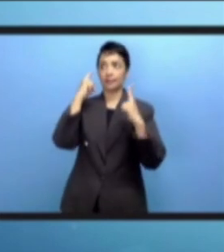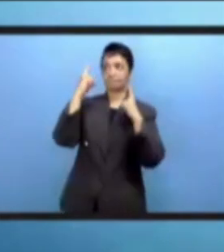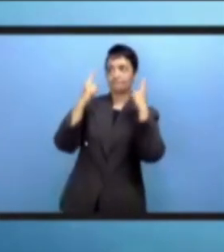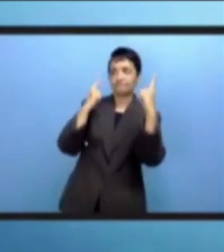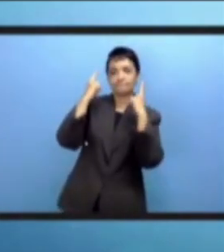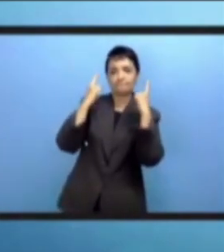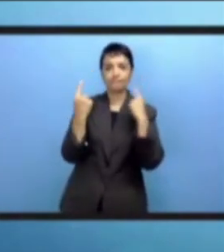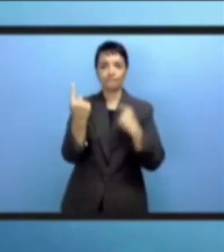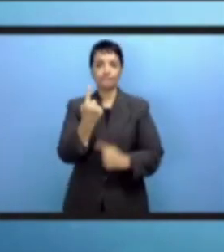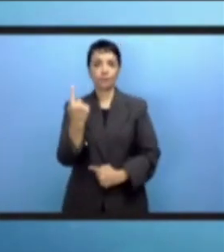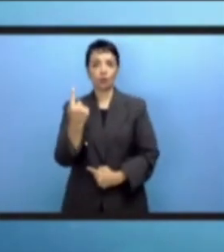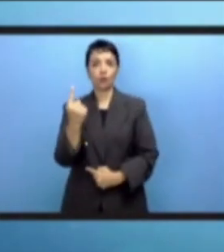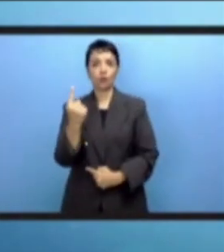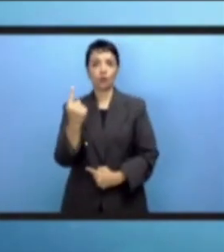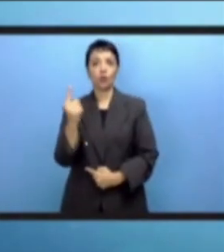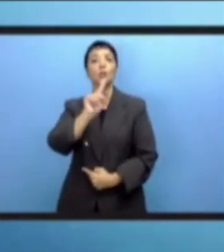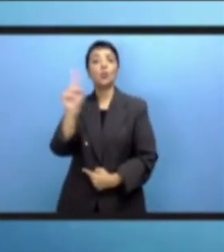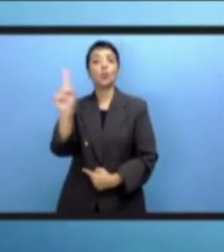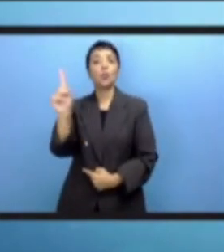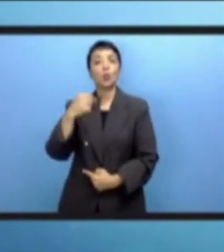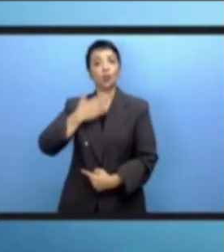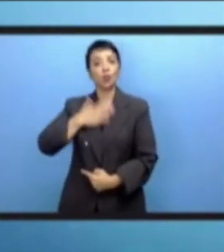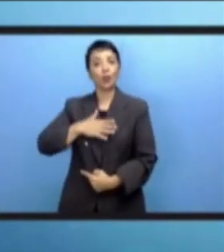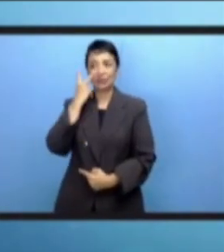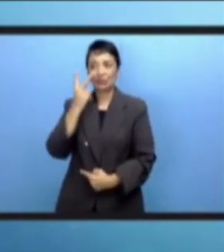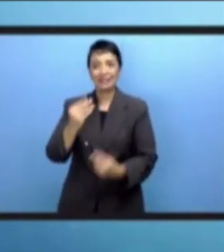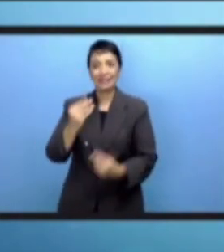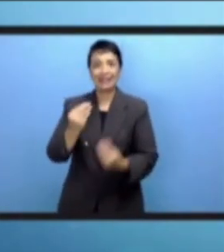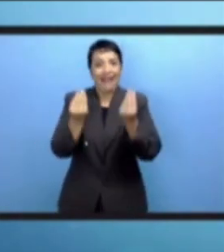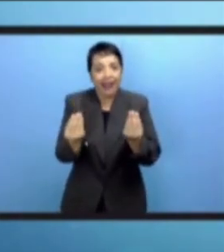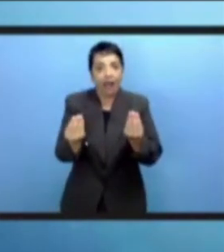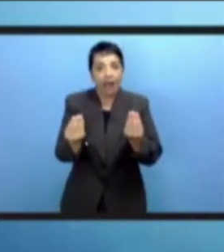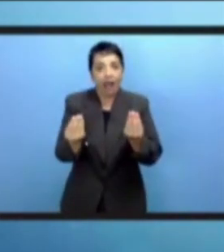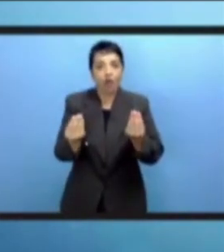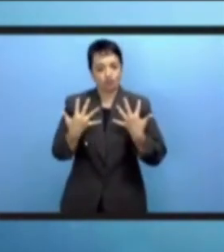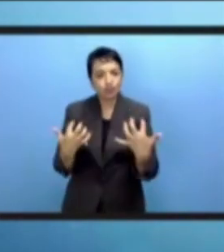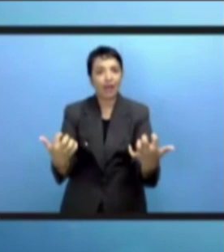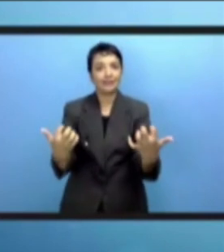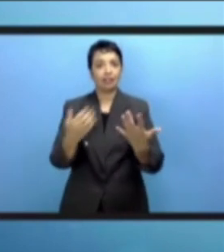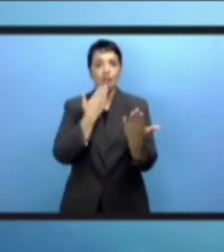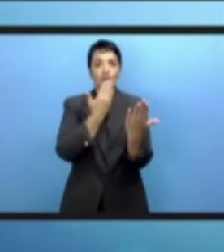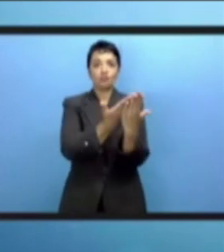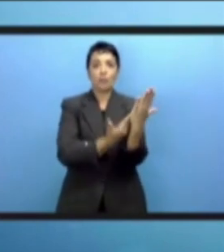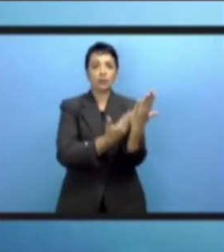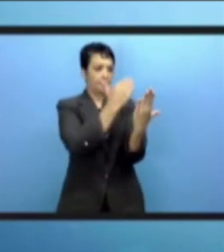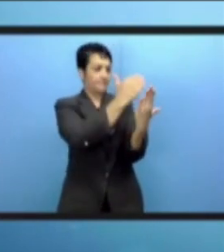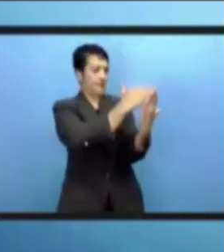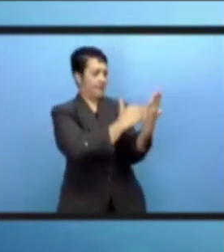и не только обмениваться какими-то мыслями, соображениями, но и переходить к конкретным действиям.